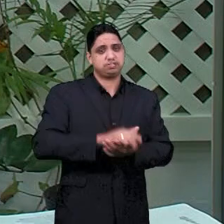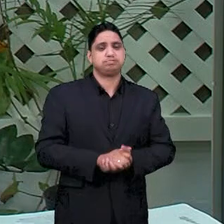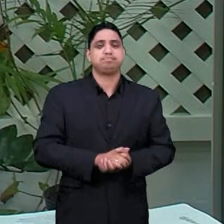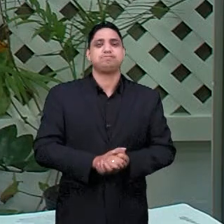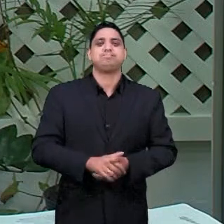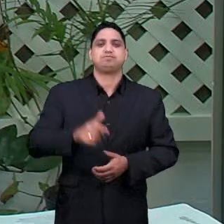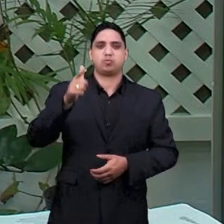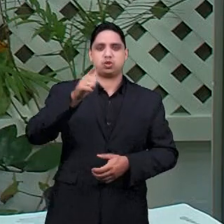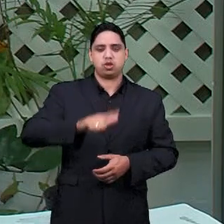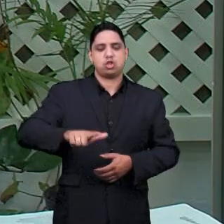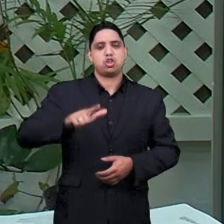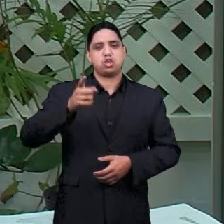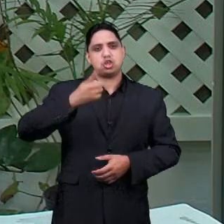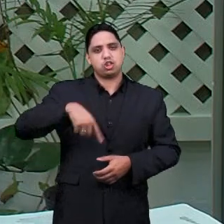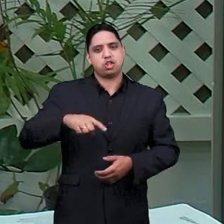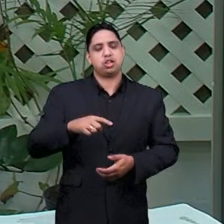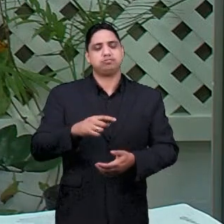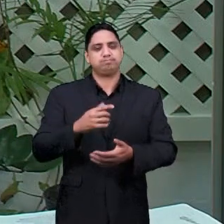une fois, nous